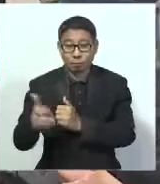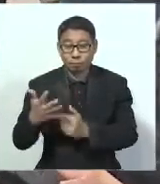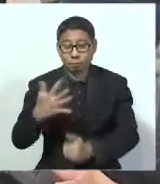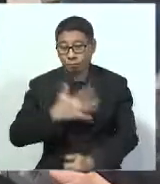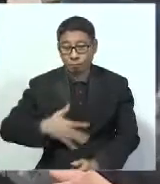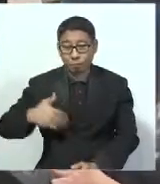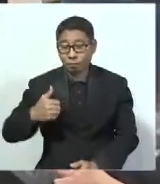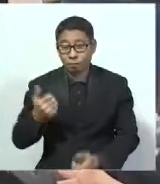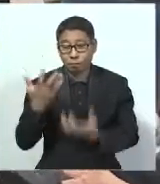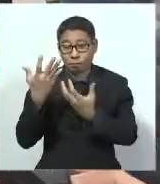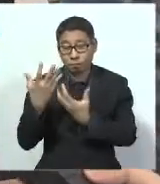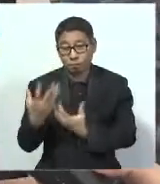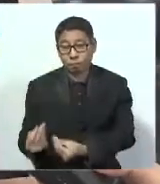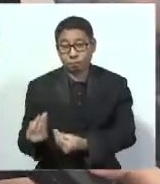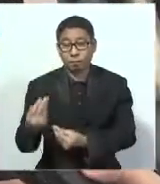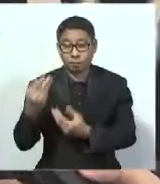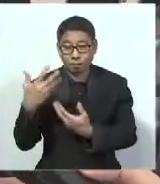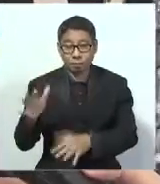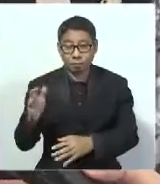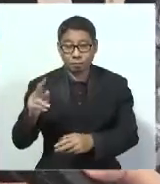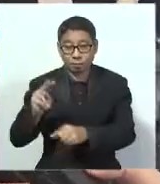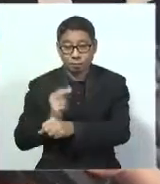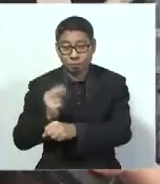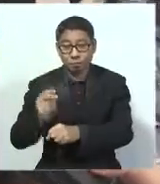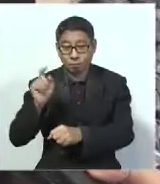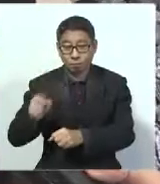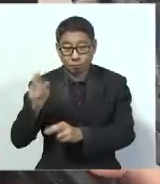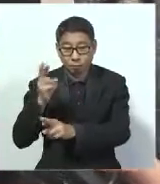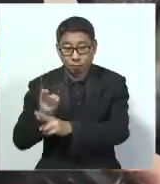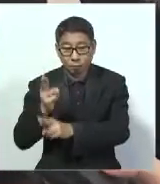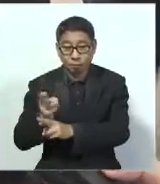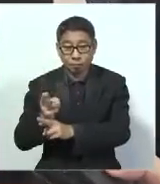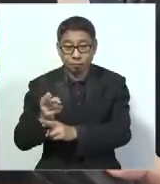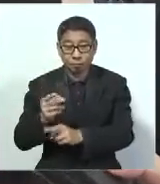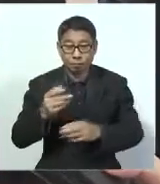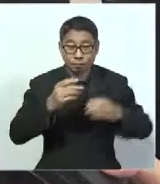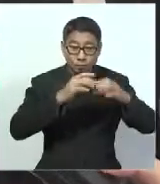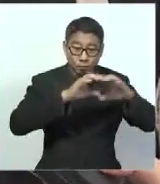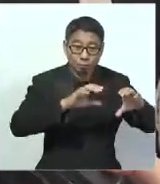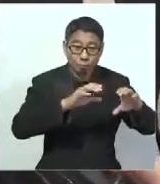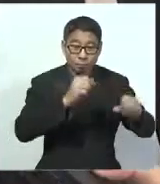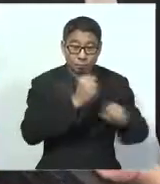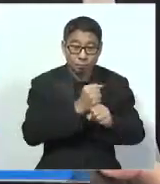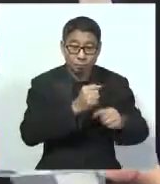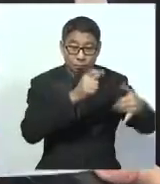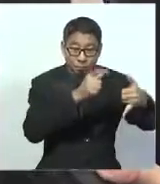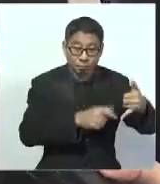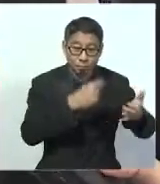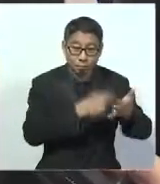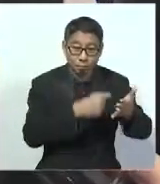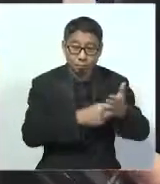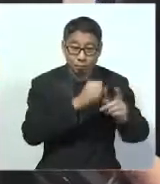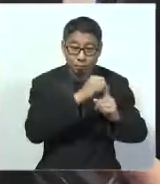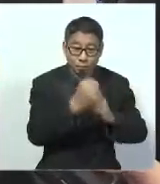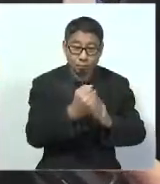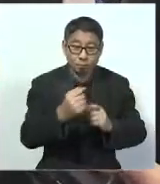ไม่ไหวแล้วนะครับแล้วก็ที่สำคัญคือเขามีหน้าที่ต้องรักษาหากว่าเขาบอกว่าคนไข้ต้องรักษาตามประกันสังคมเขาต้องติดต่อโร